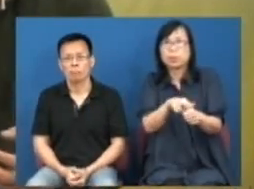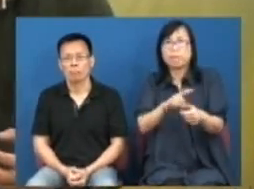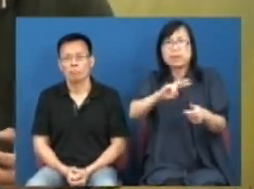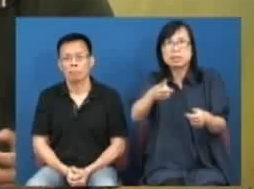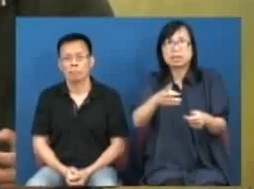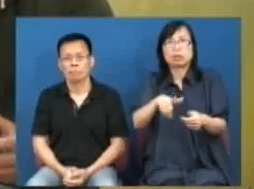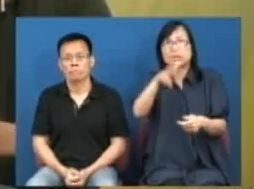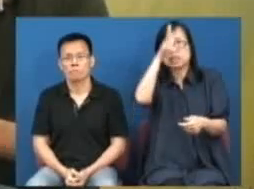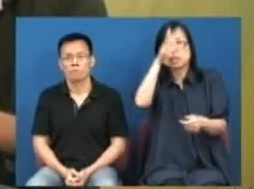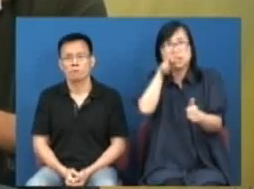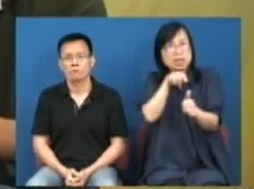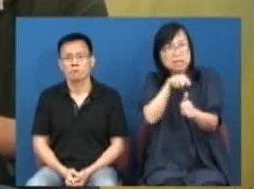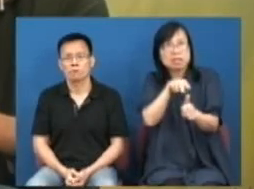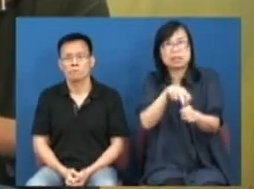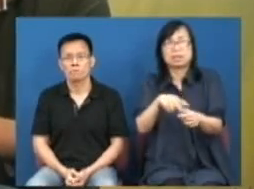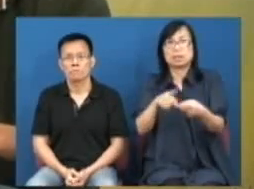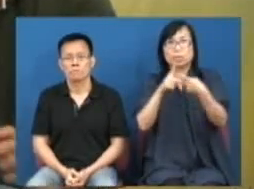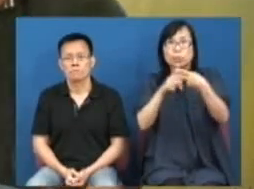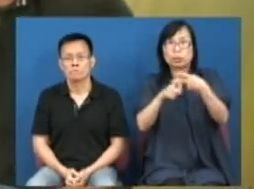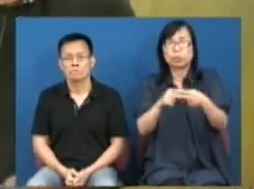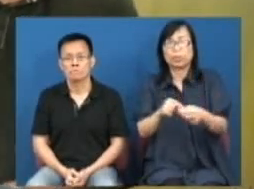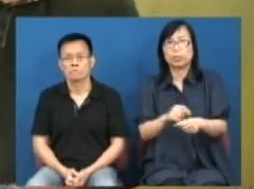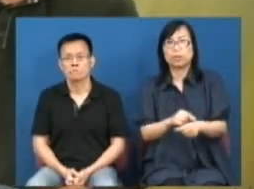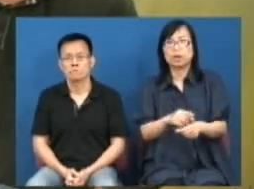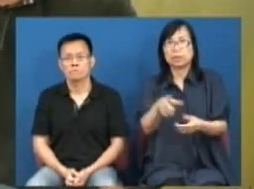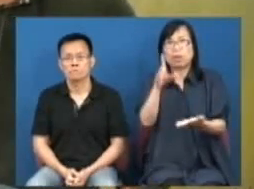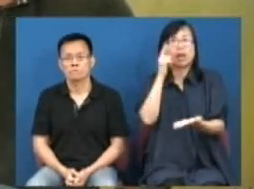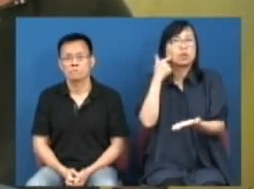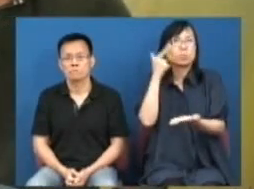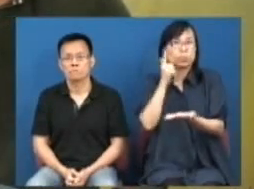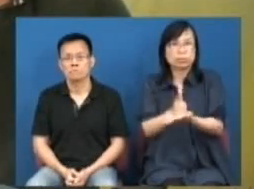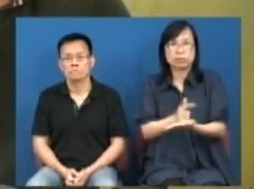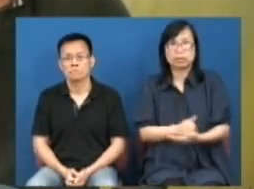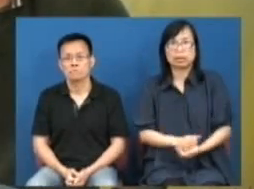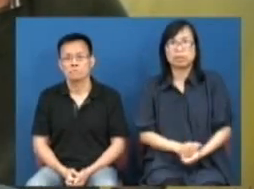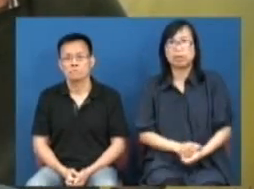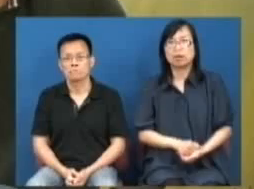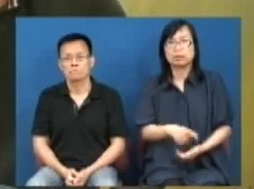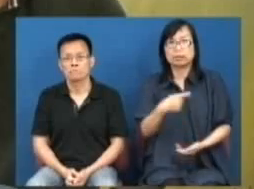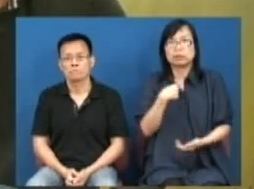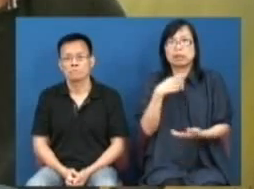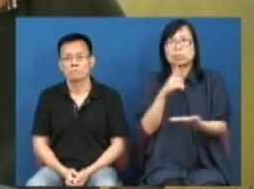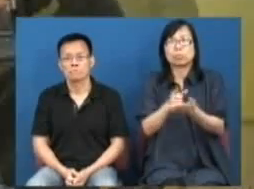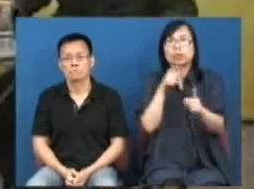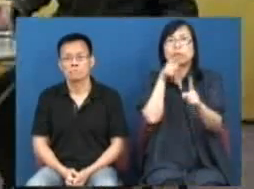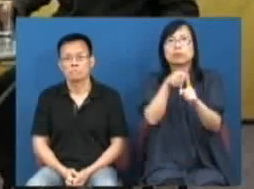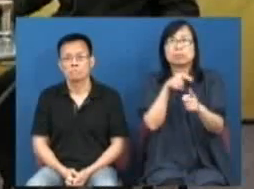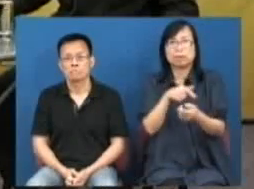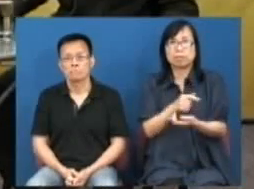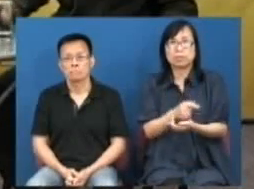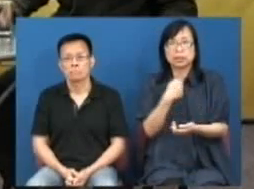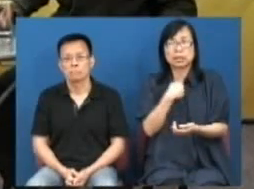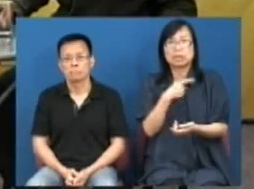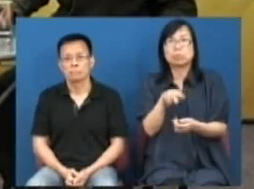工具。嗱，呢個個問題嗰、那個嚴重性就喺呢度，為咗達到佢個嗰個嘅目的，佢真係